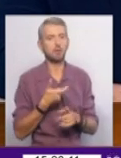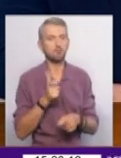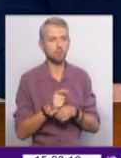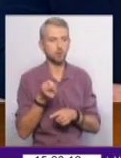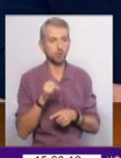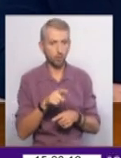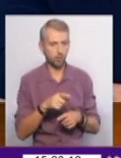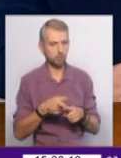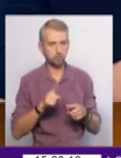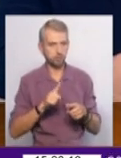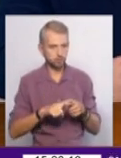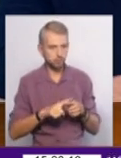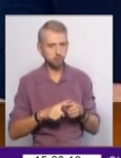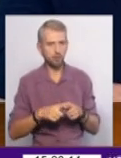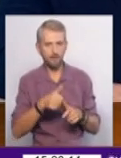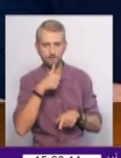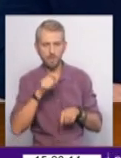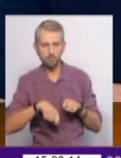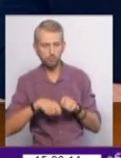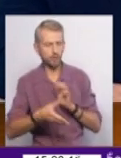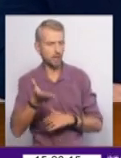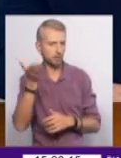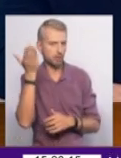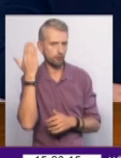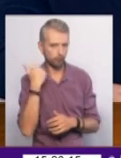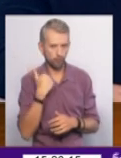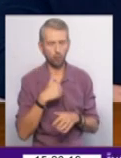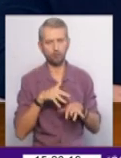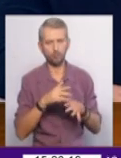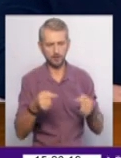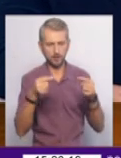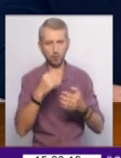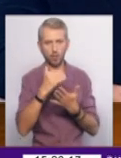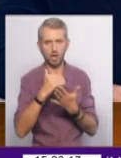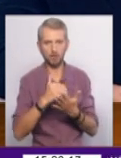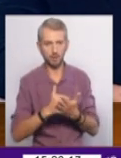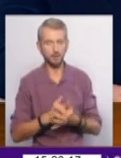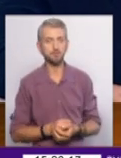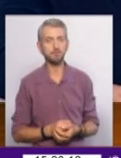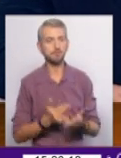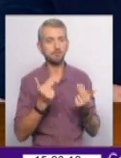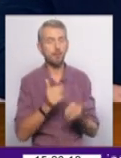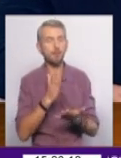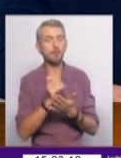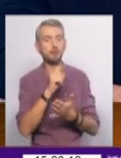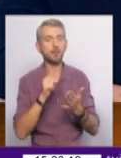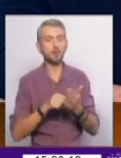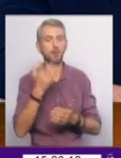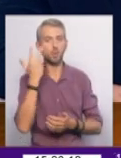давно. Випробування йдуть, вони йдуть згідно графіка. Так, є питання,